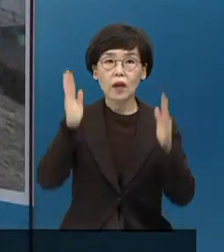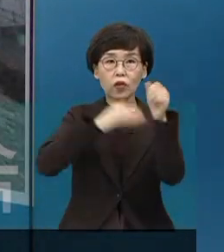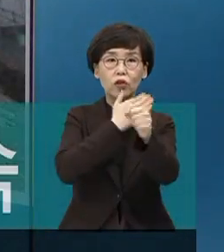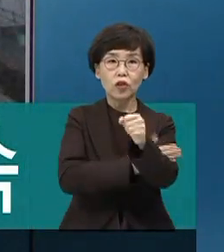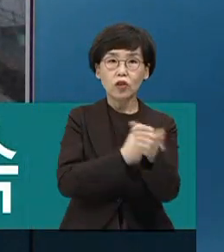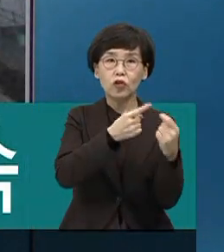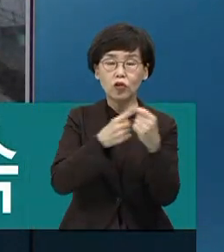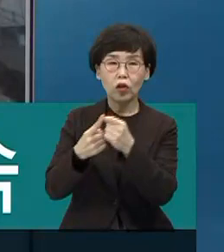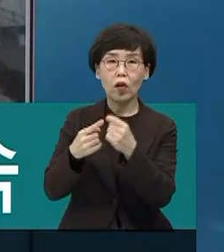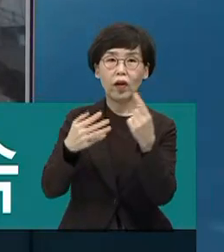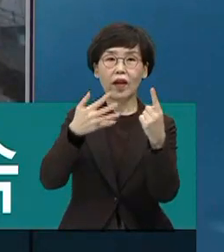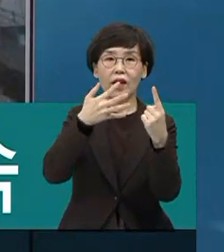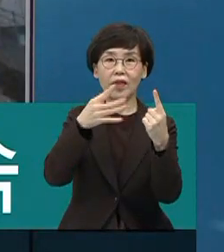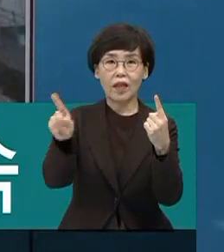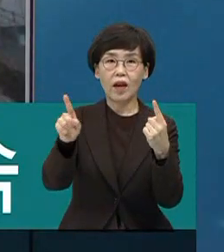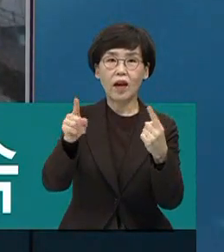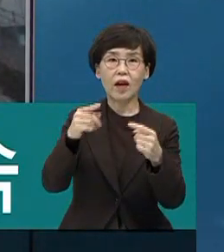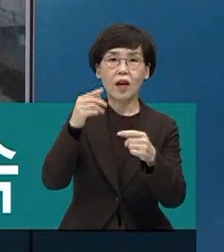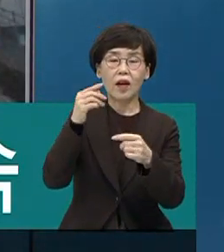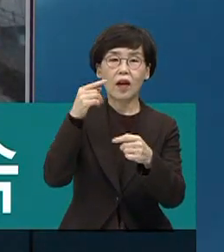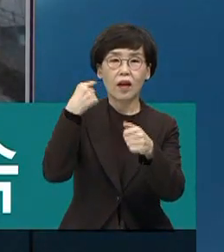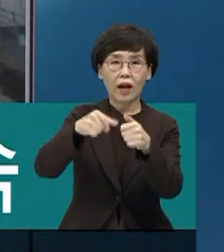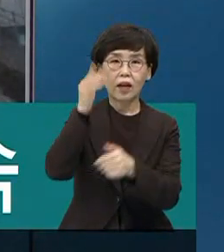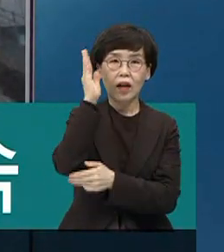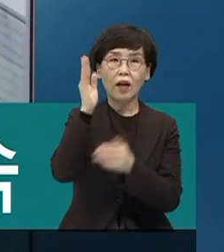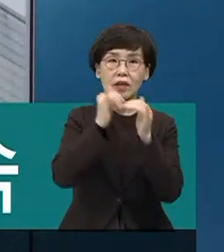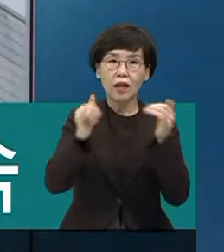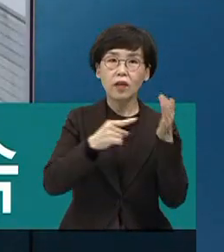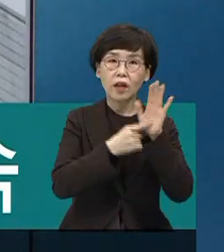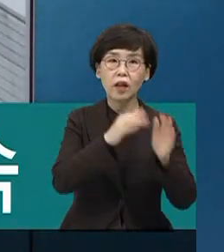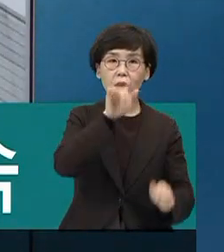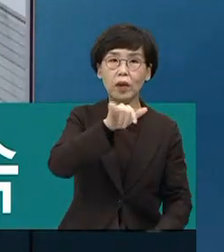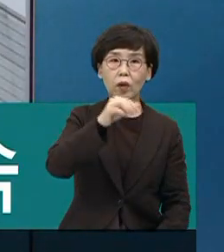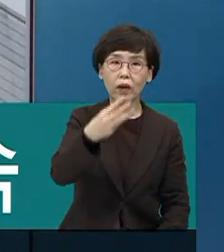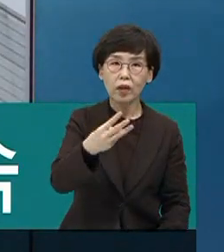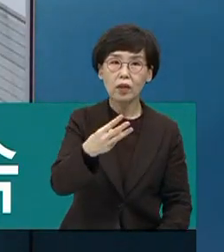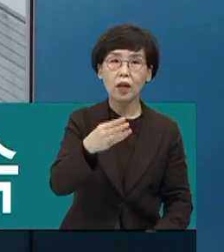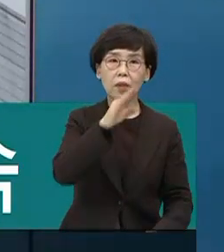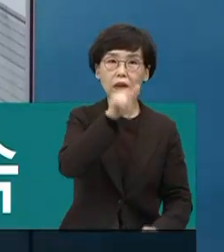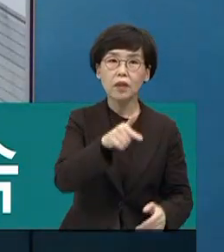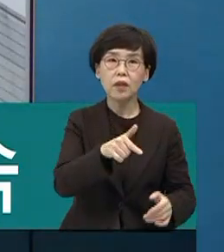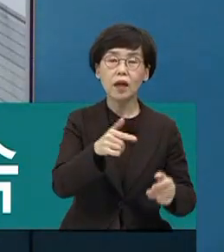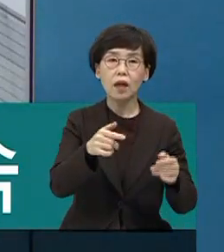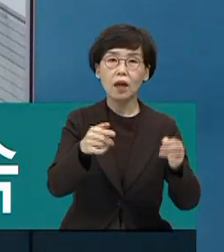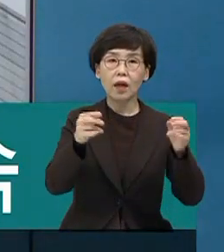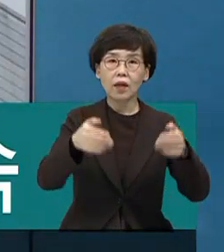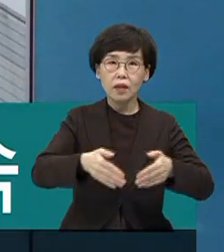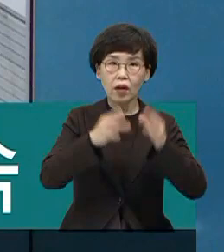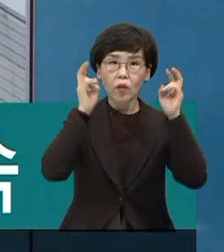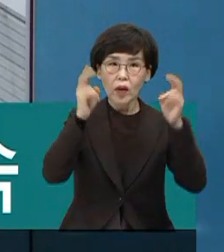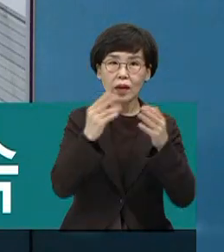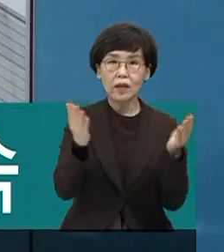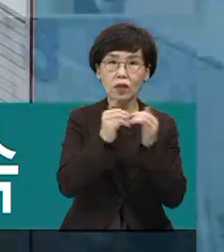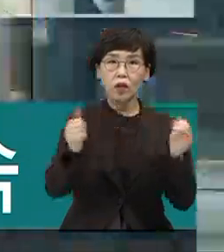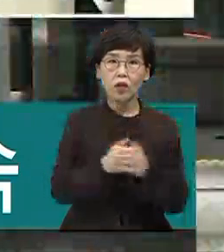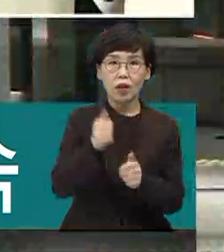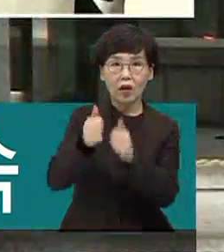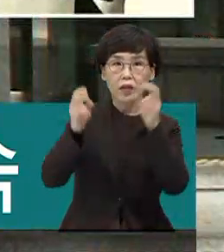수능 국어 1타 강사로 알려진 박광일 씨와 박 씨가 차린 회사 직원들이 경쟁 강사의 비방 댓글을 단 혐의로